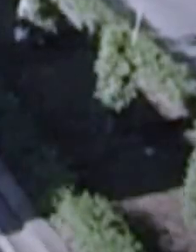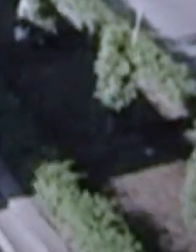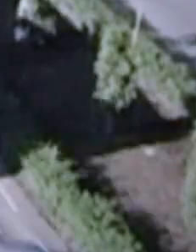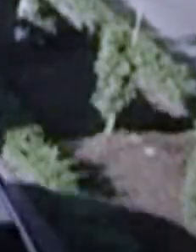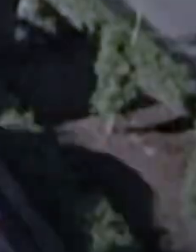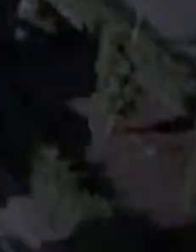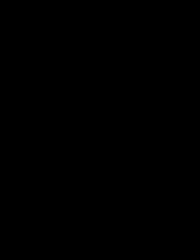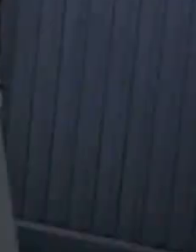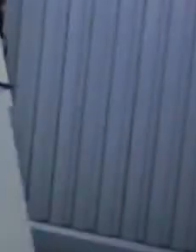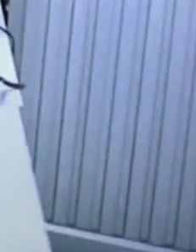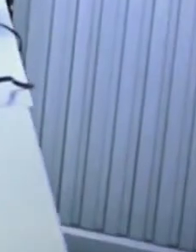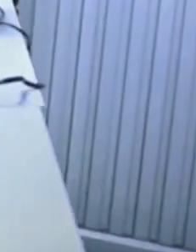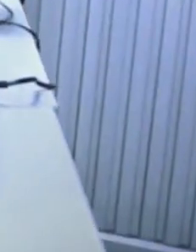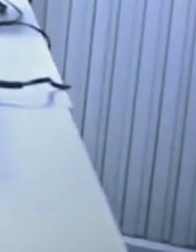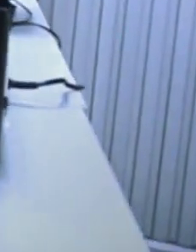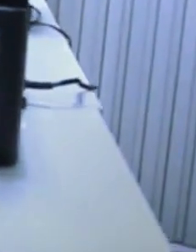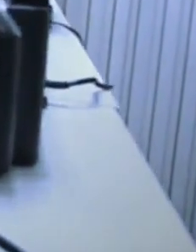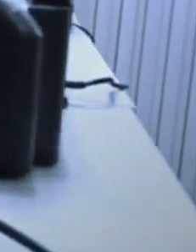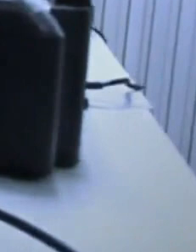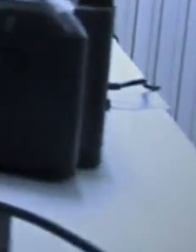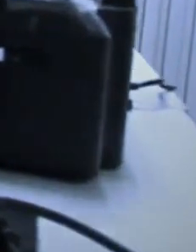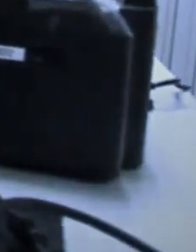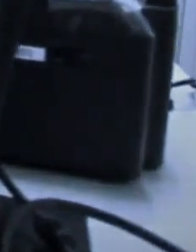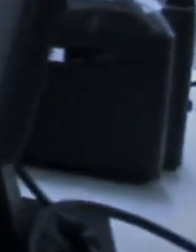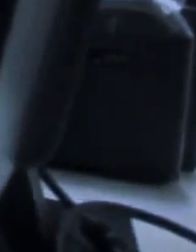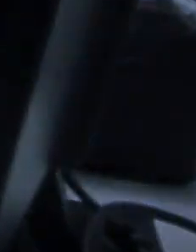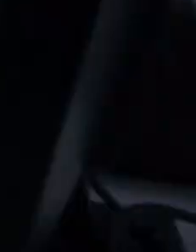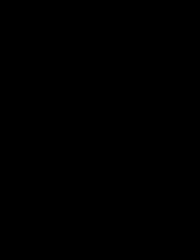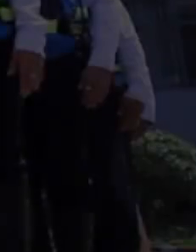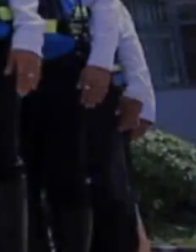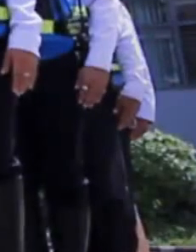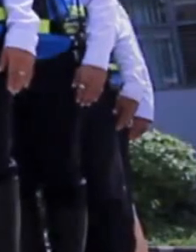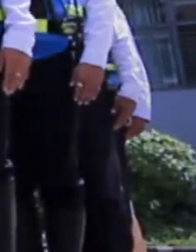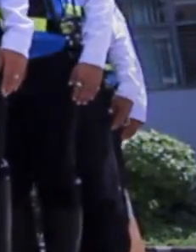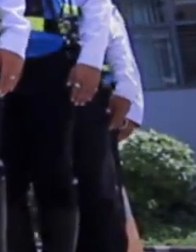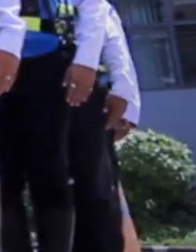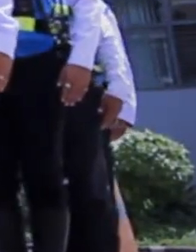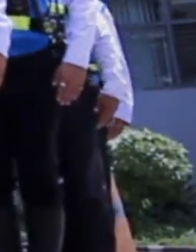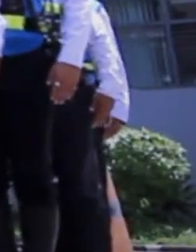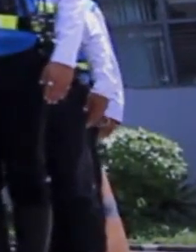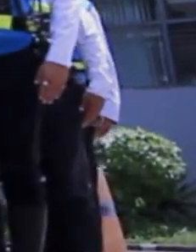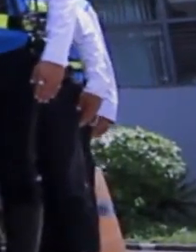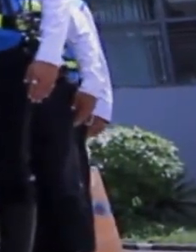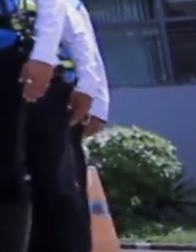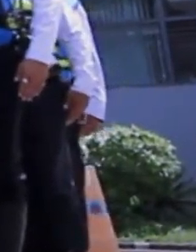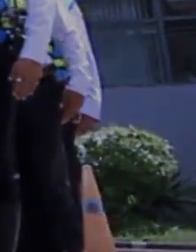ลเรามุ่งมั่นพัฒนาการให้บริการเพื่อประชาช